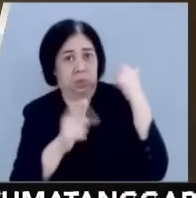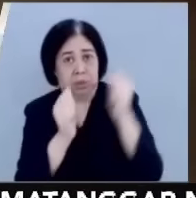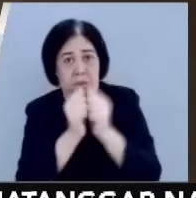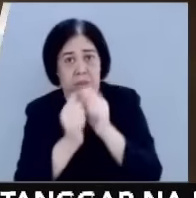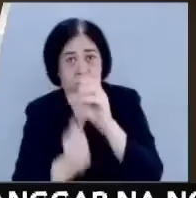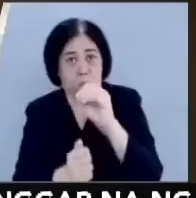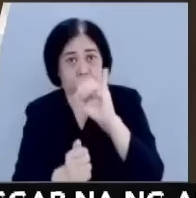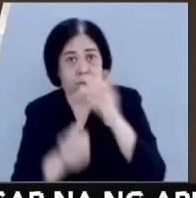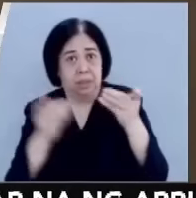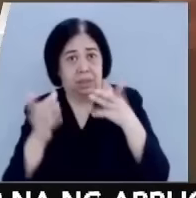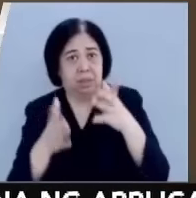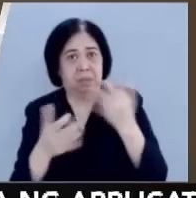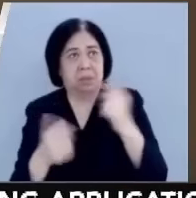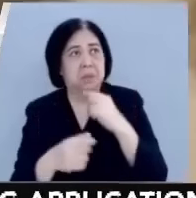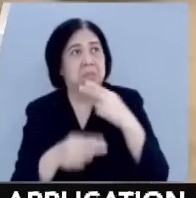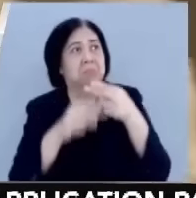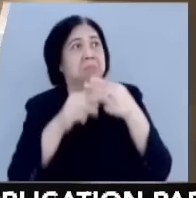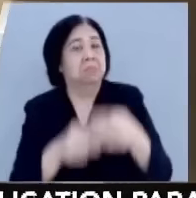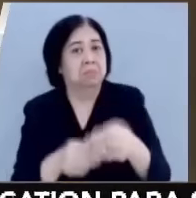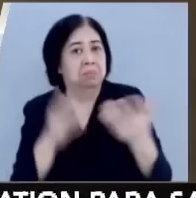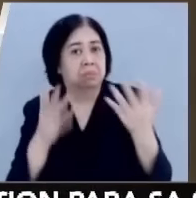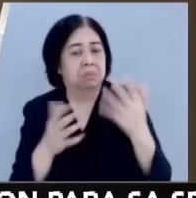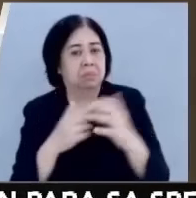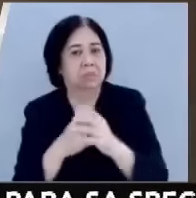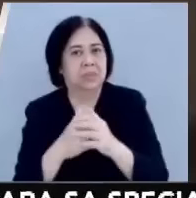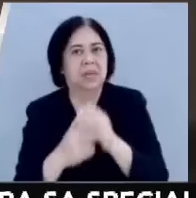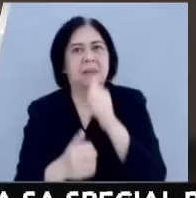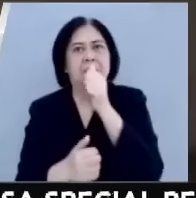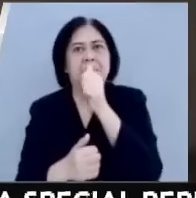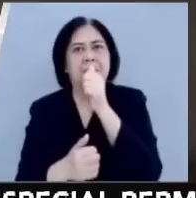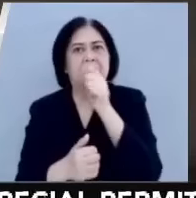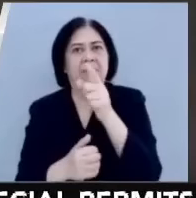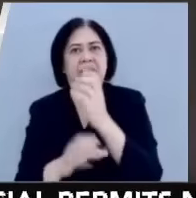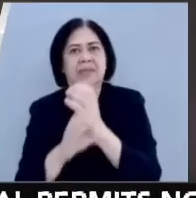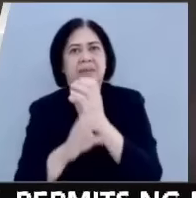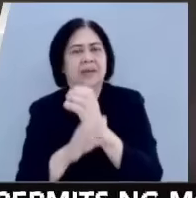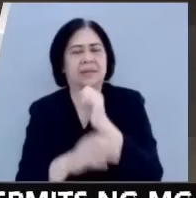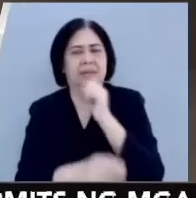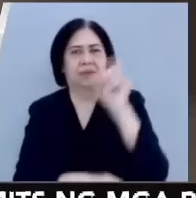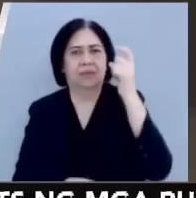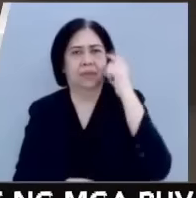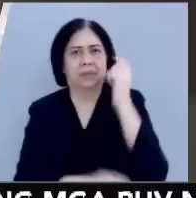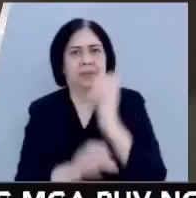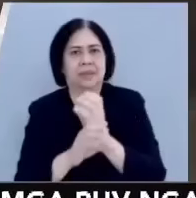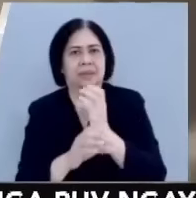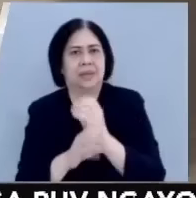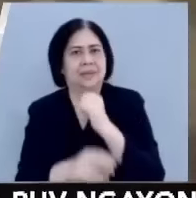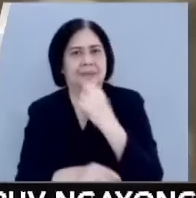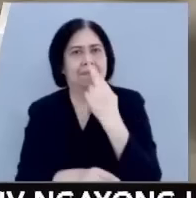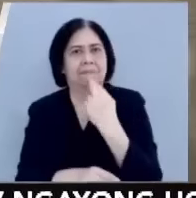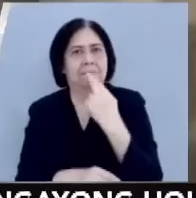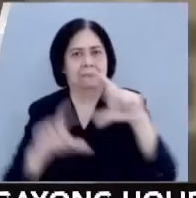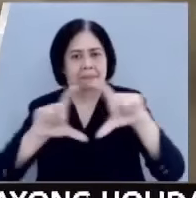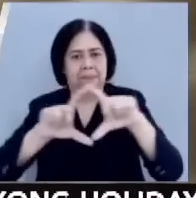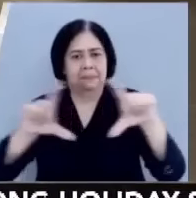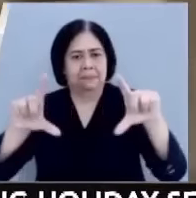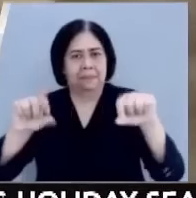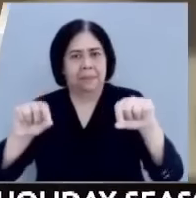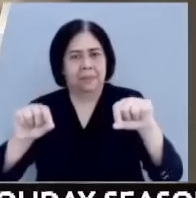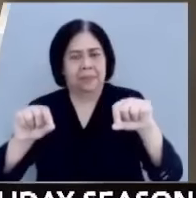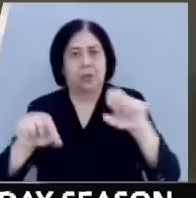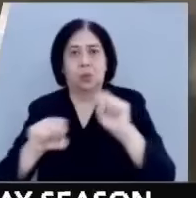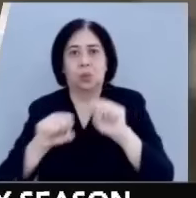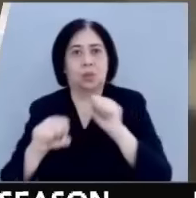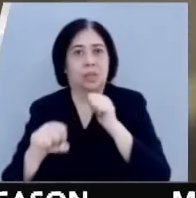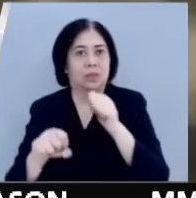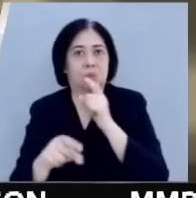magbanggit eh ' ba Oo tsaka private vehicle yan eh Hindi siya government vehicle hindi pula yung plaka Okay so hindi kami sigurado kung ano talaga